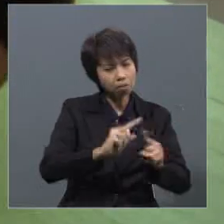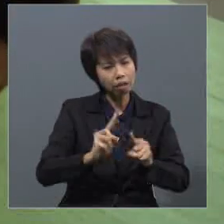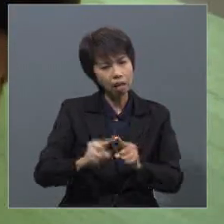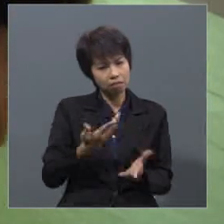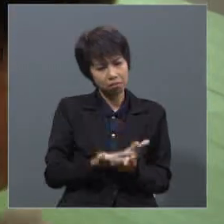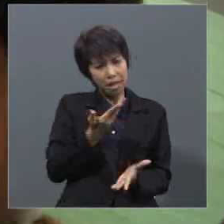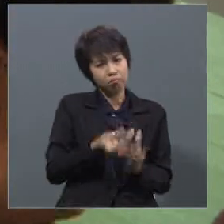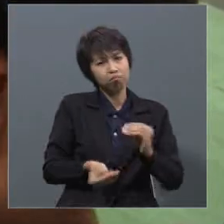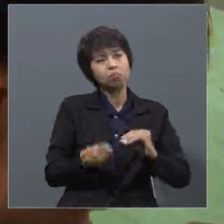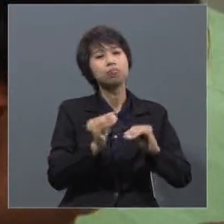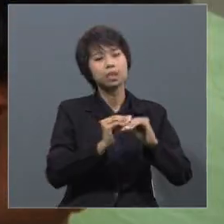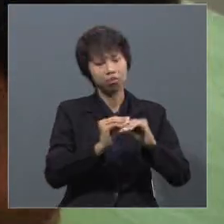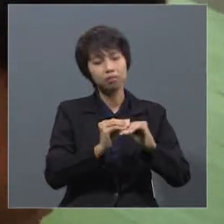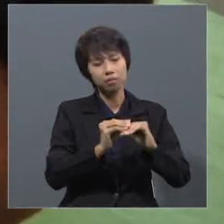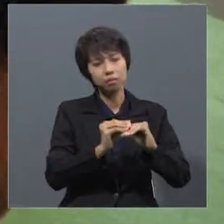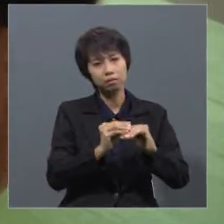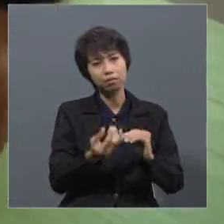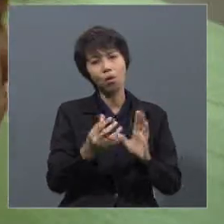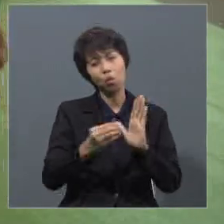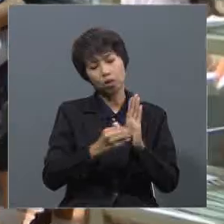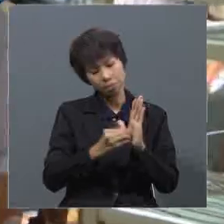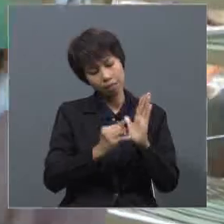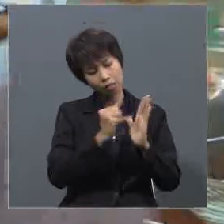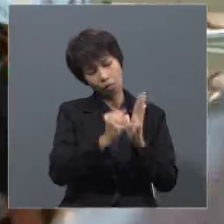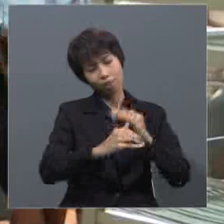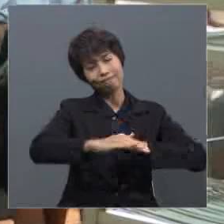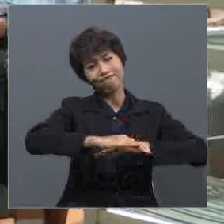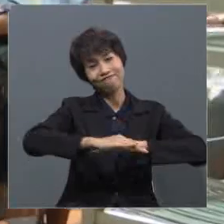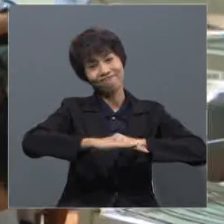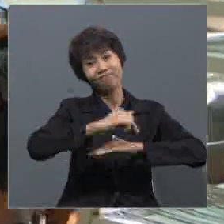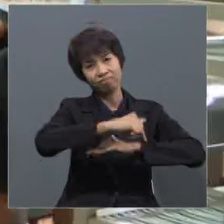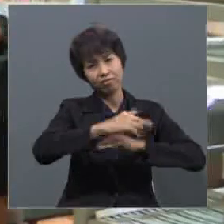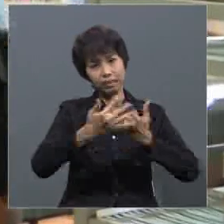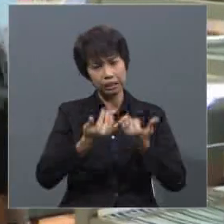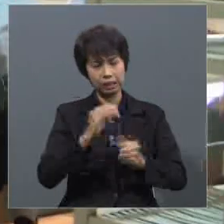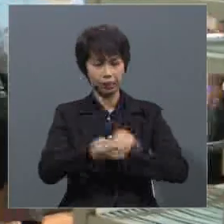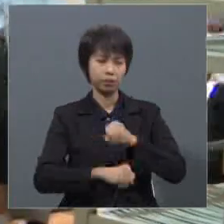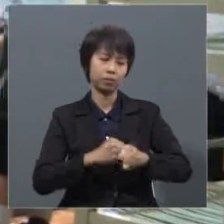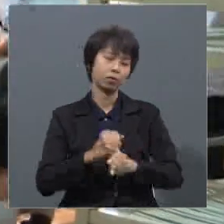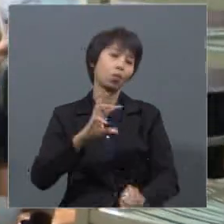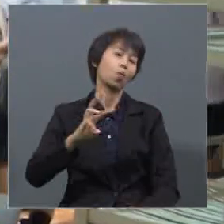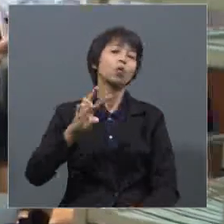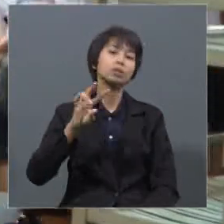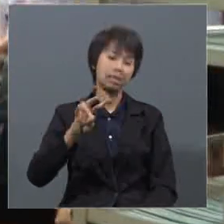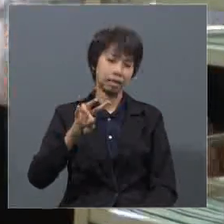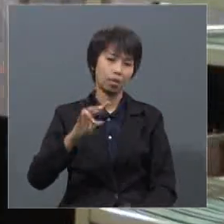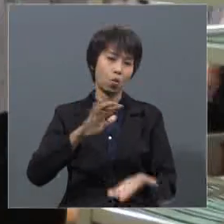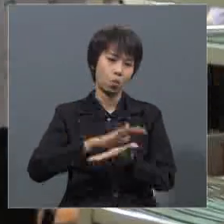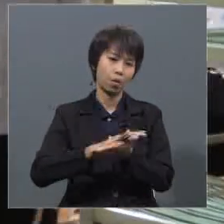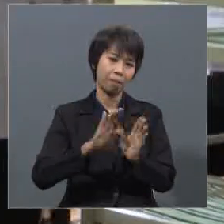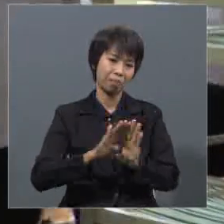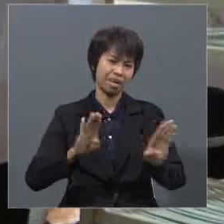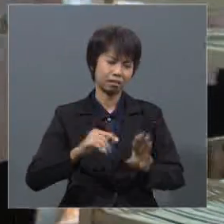ศึกษาสำหรับบุตรหลานของผู้ปกครองในเขตกรุงเทพฯและปริมณฑลช่วงเปิดเทอมใหญ่ปี 2567ปีนี้ฮะรวมอยู่